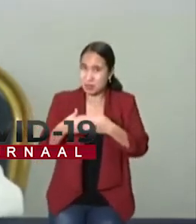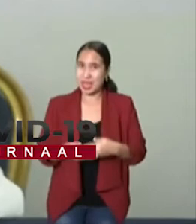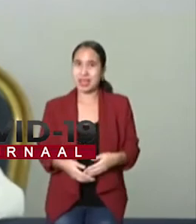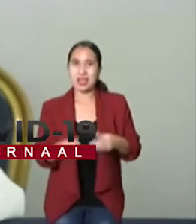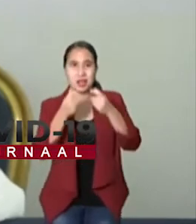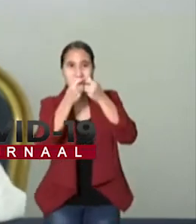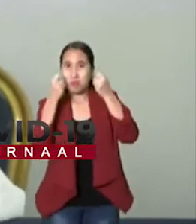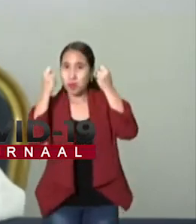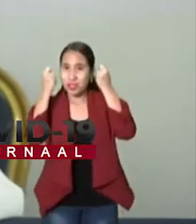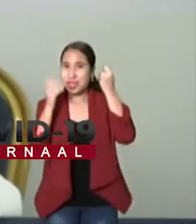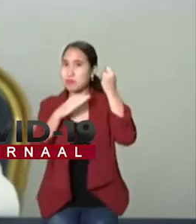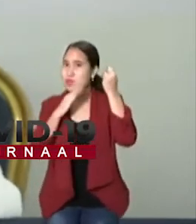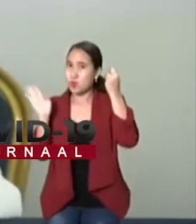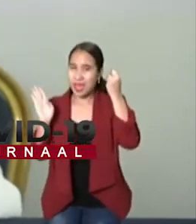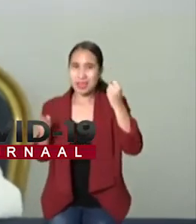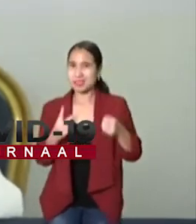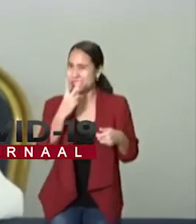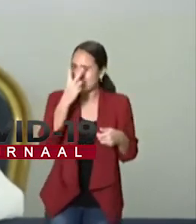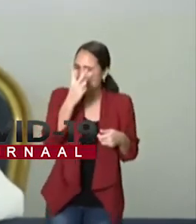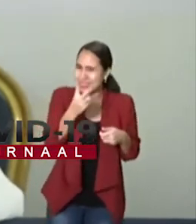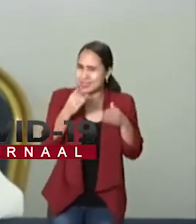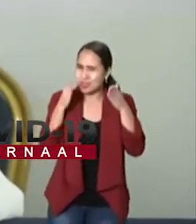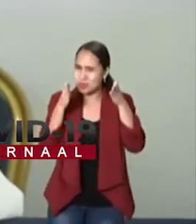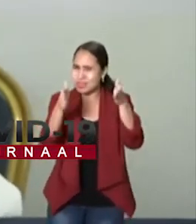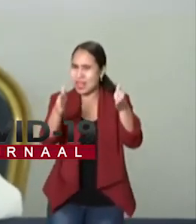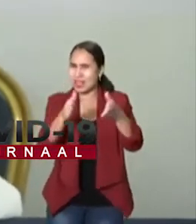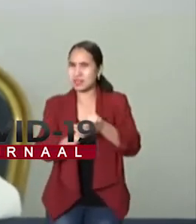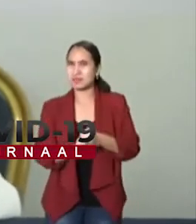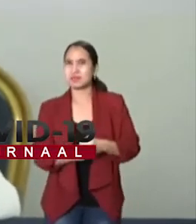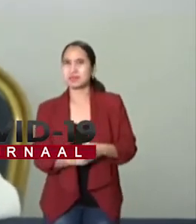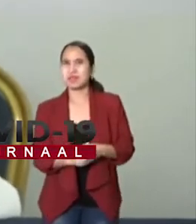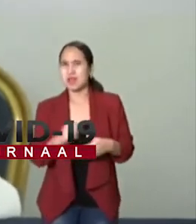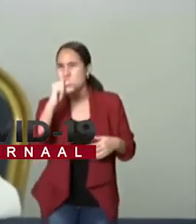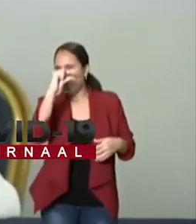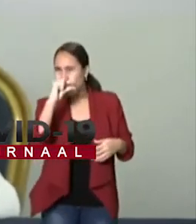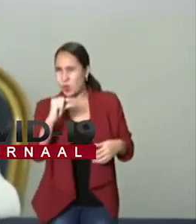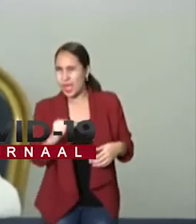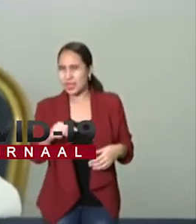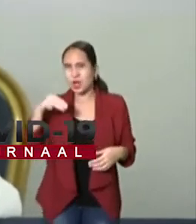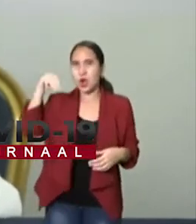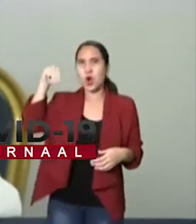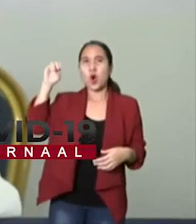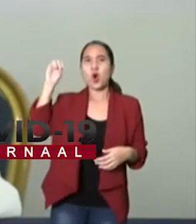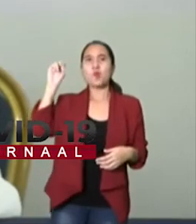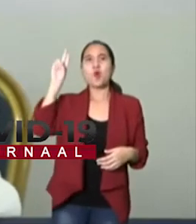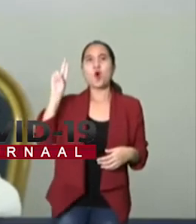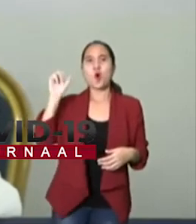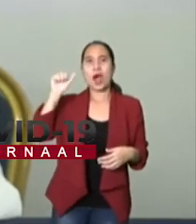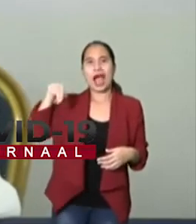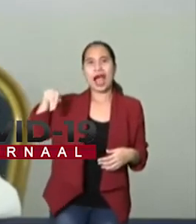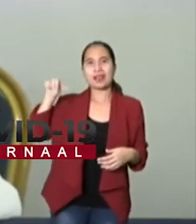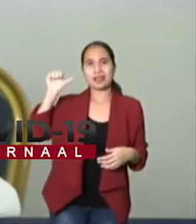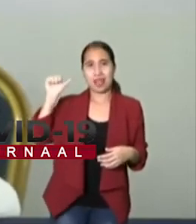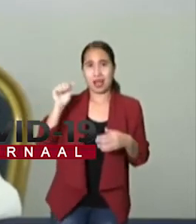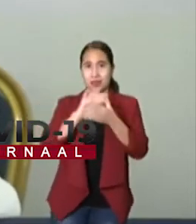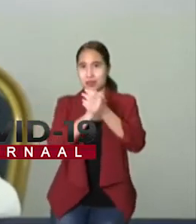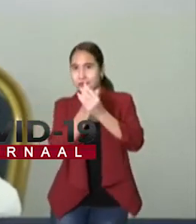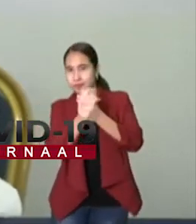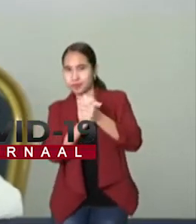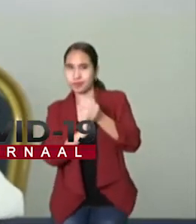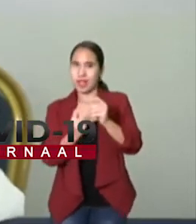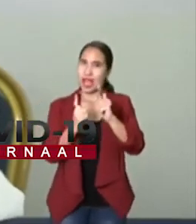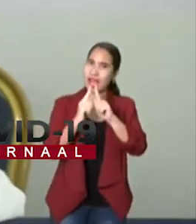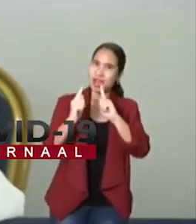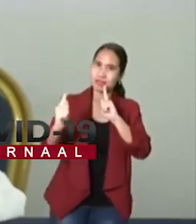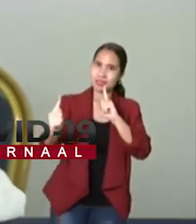opzetten. Minder de handen ontsmetten. Kortom, minder Mohana-regels in acht nemen. En dan hebben we dan als volgende concern,